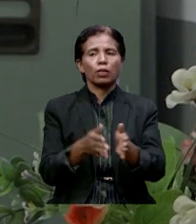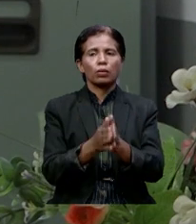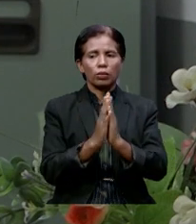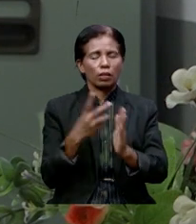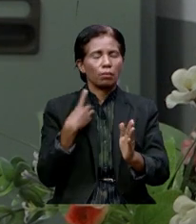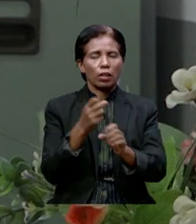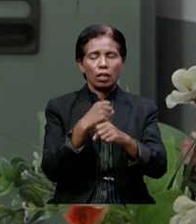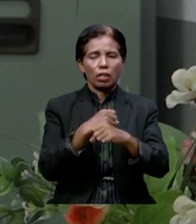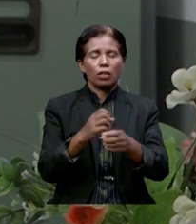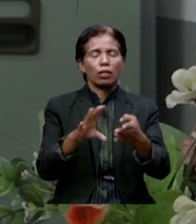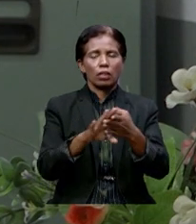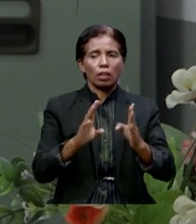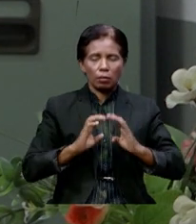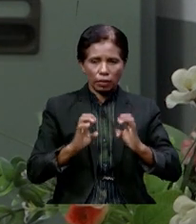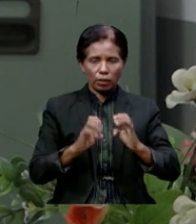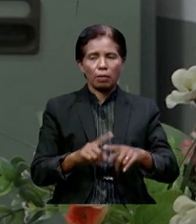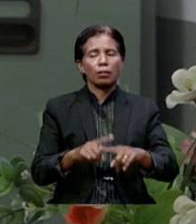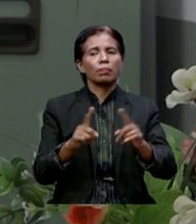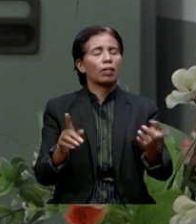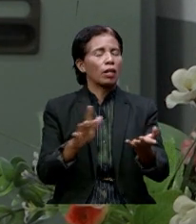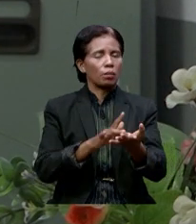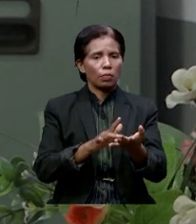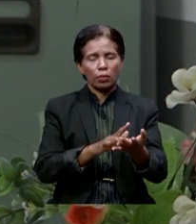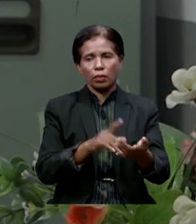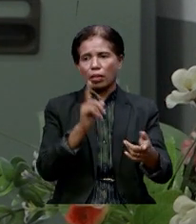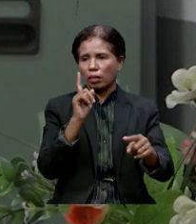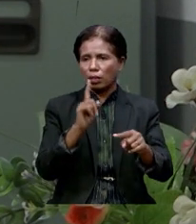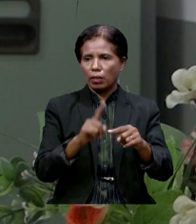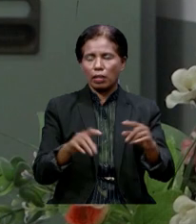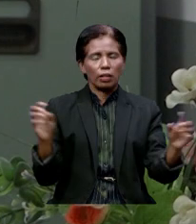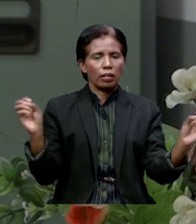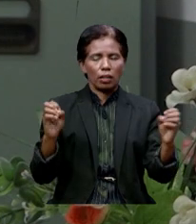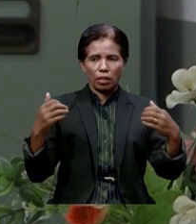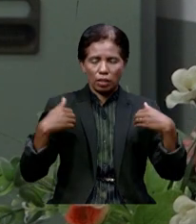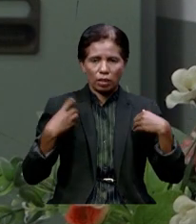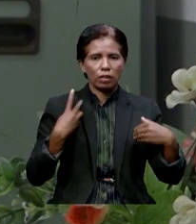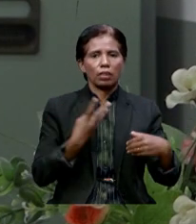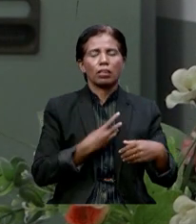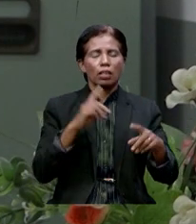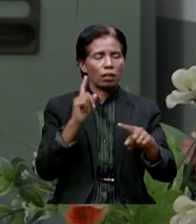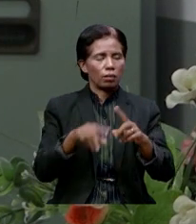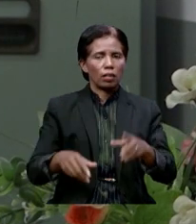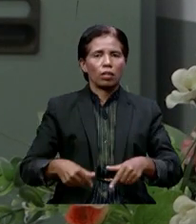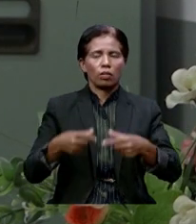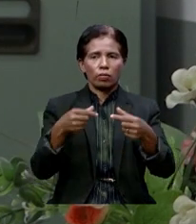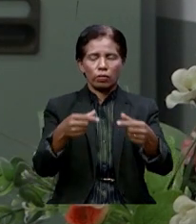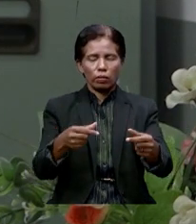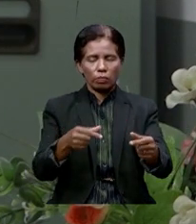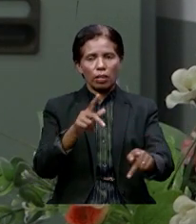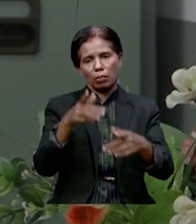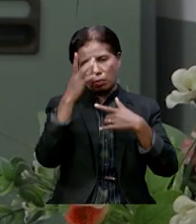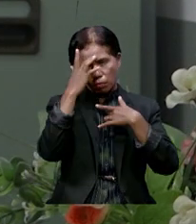emergency mabe oh ya balung memang ai moruk la bele duni la iha duni ita la bele fo ba iha pasien